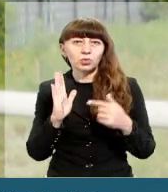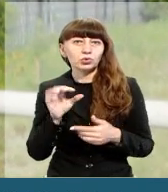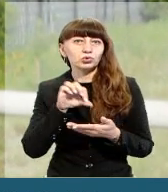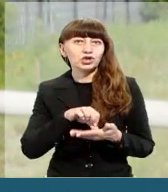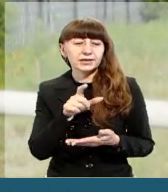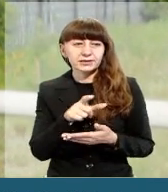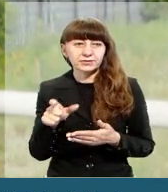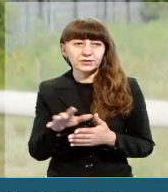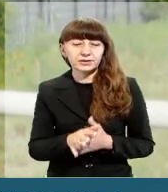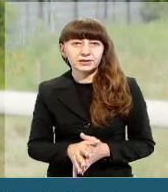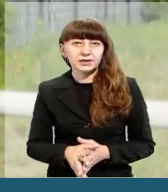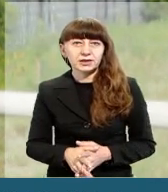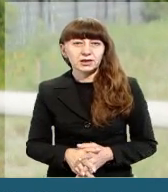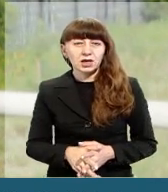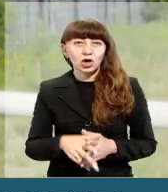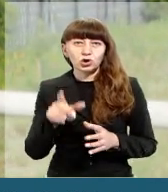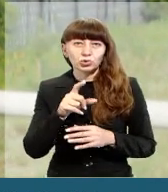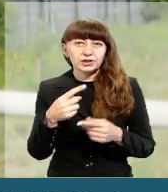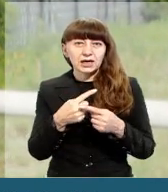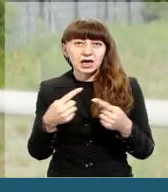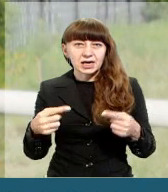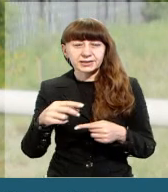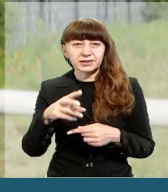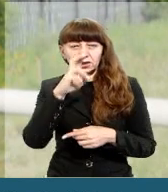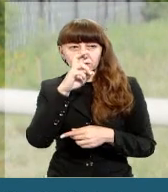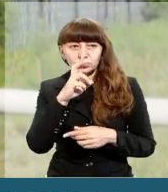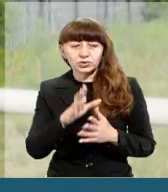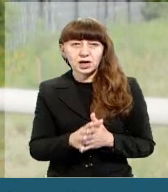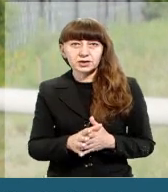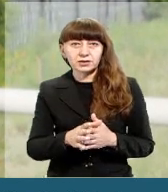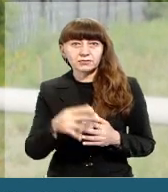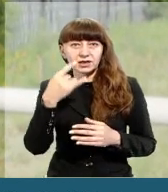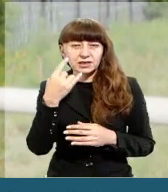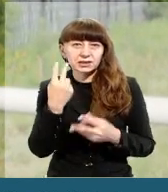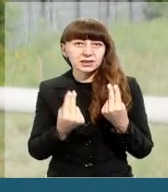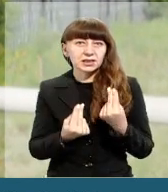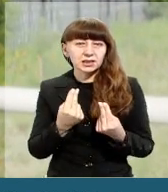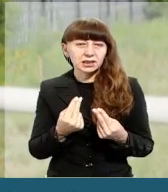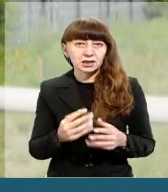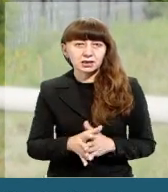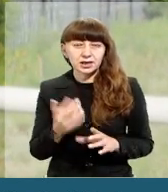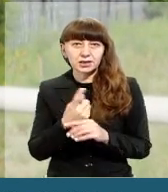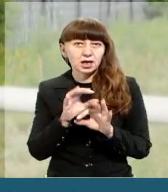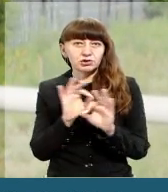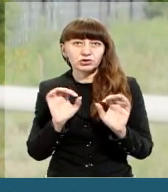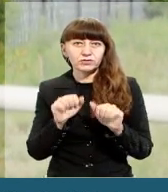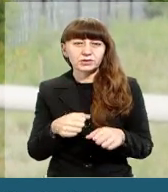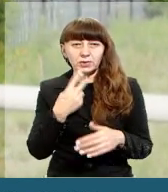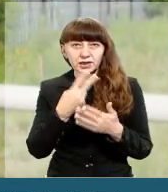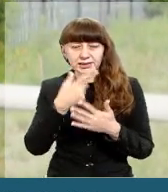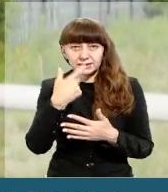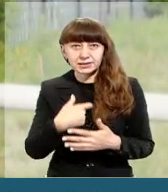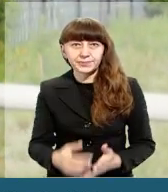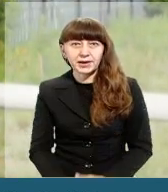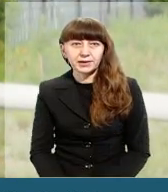командалар келейін деп жатыр. Бұл жерде кәдімгідей жарыс болады. Енді бұл мына